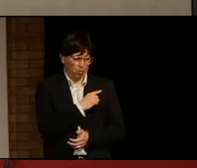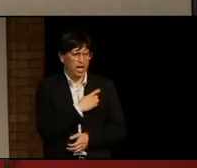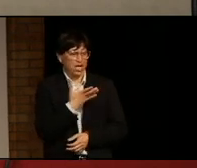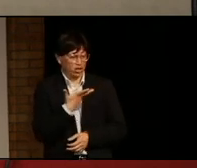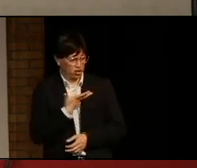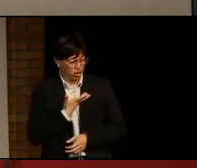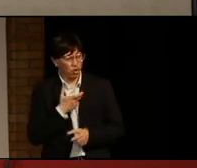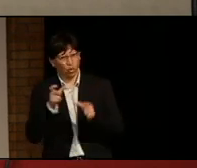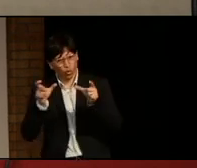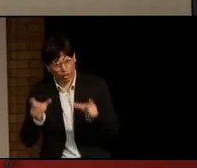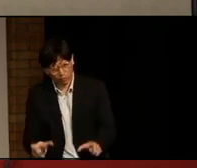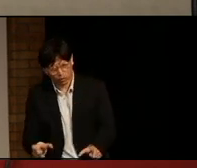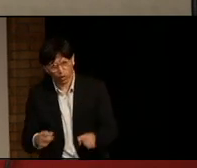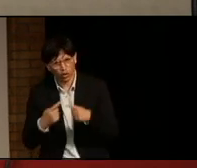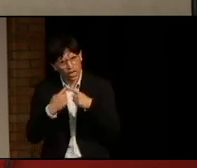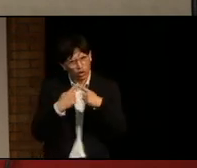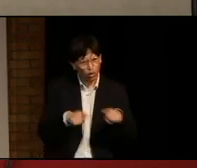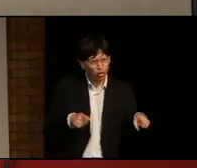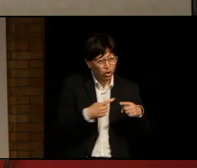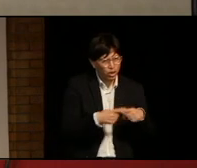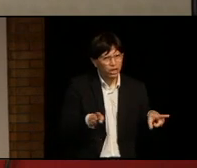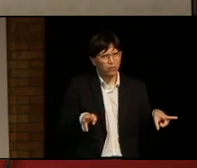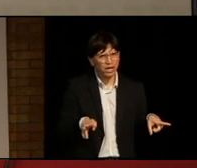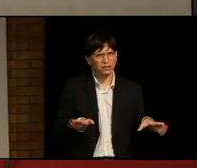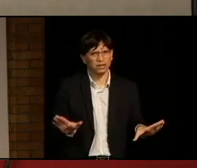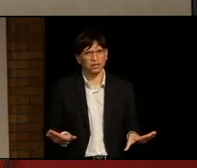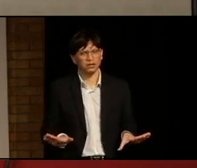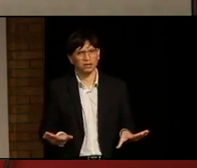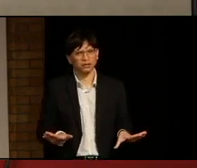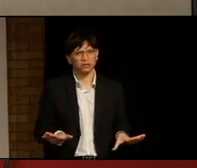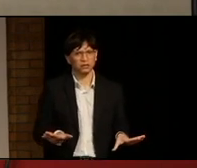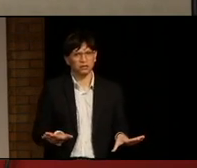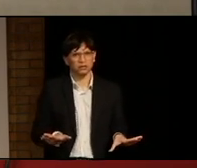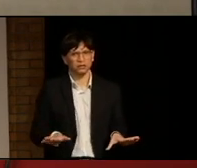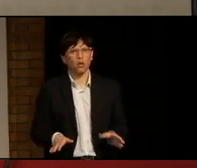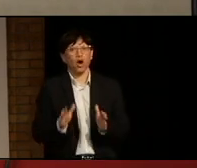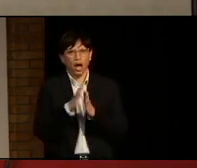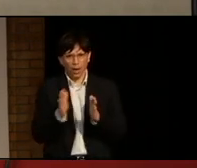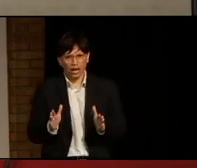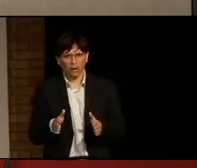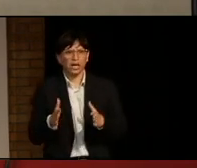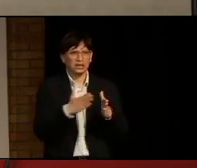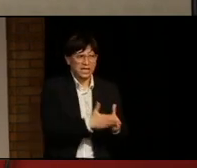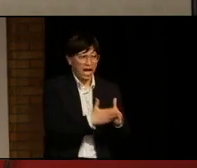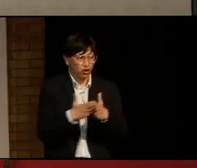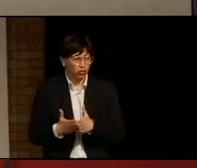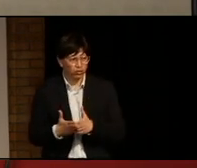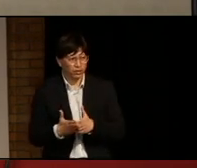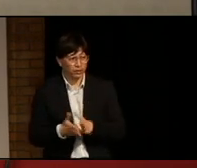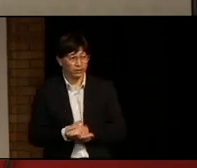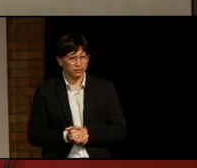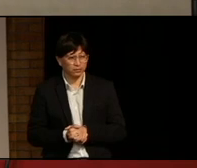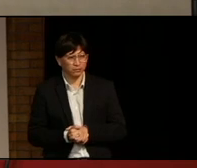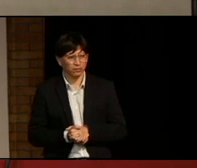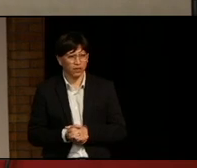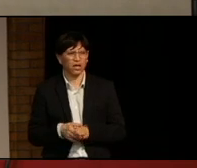una persona con diversa abilità con cui addirittura programmare la catechesi Cioè non è che io adatto